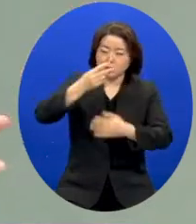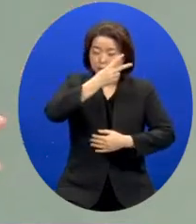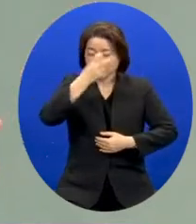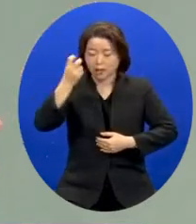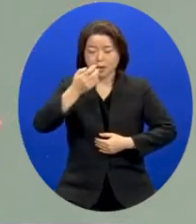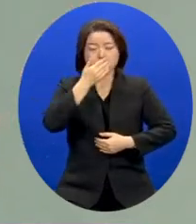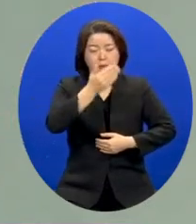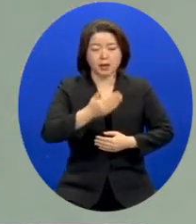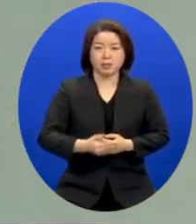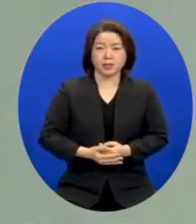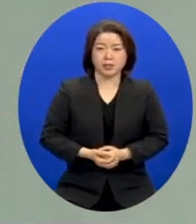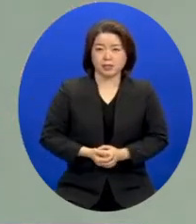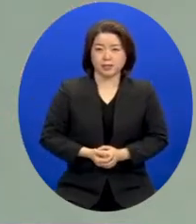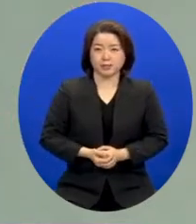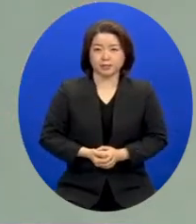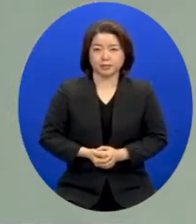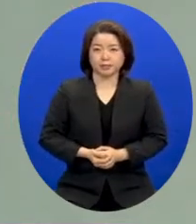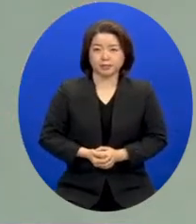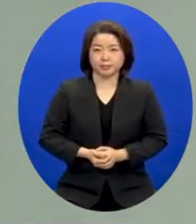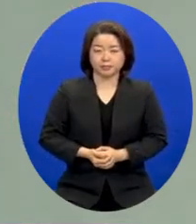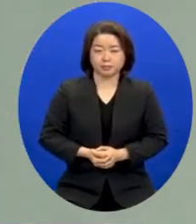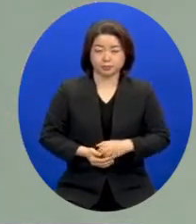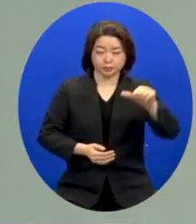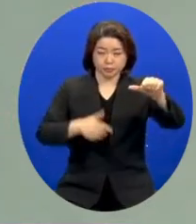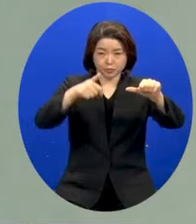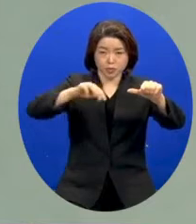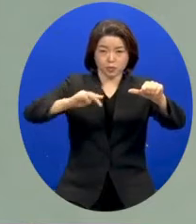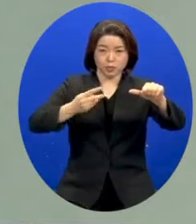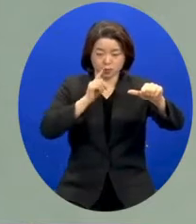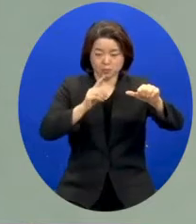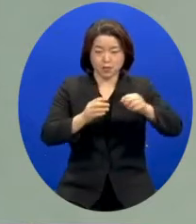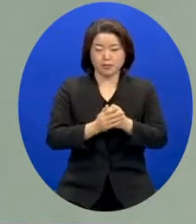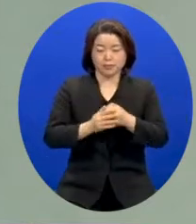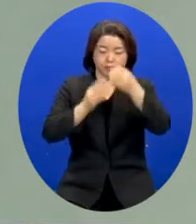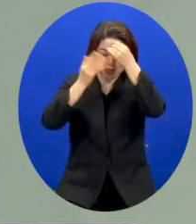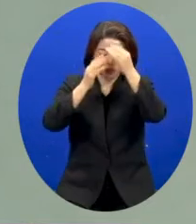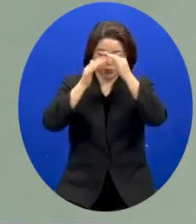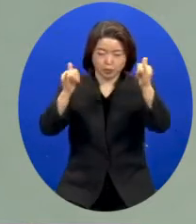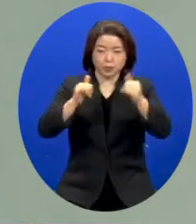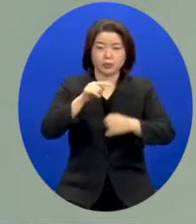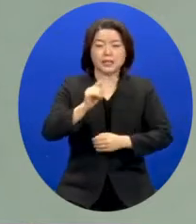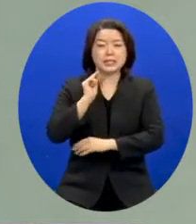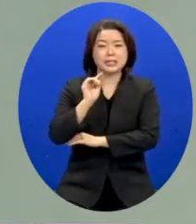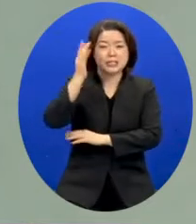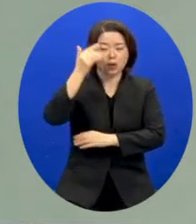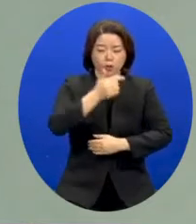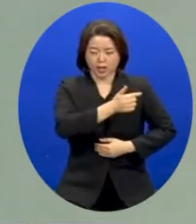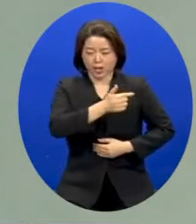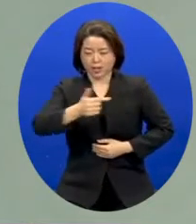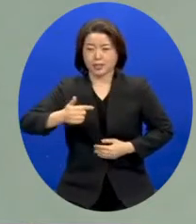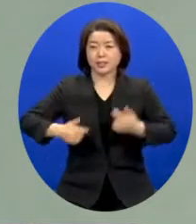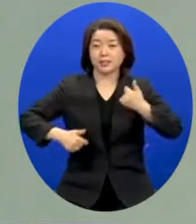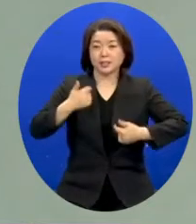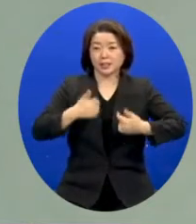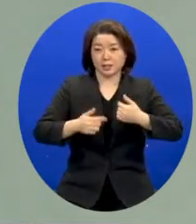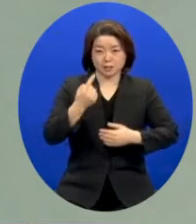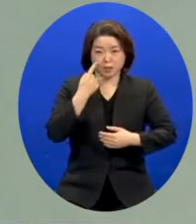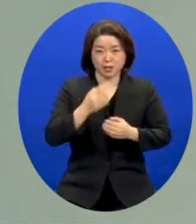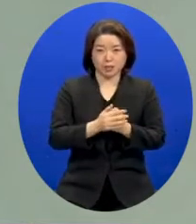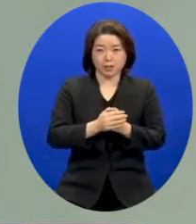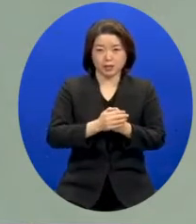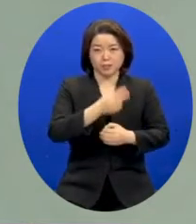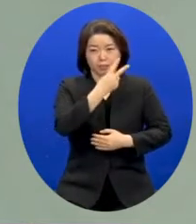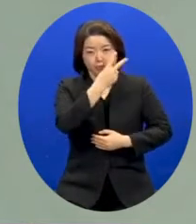만들어 주십니다. 5절 말씀에 성도들아 이 영광을 크게 기뻐하여라, 잠자리에